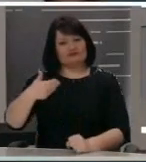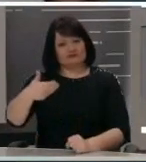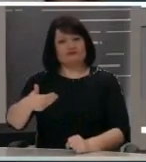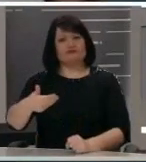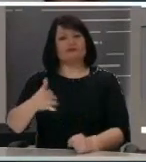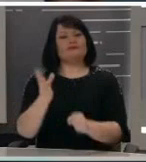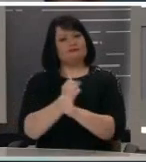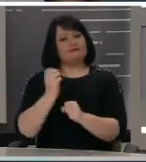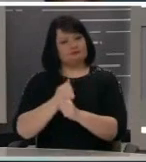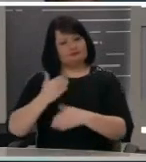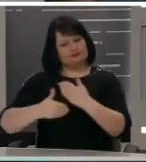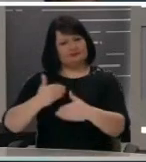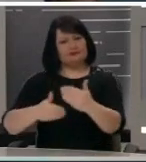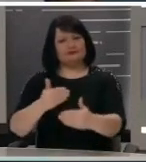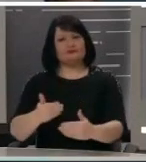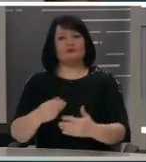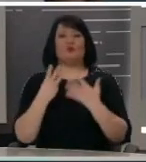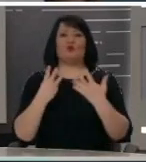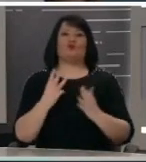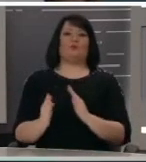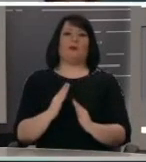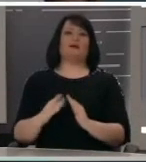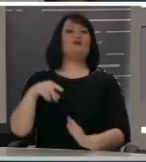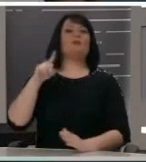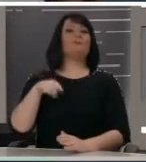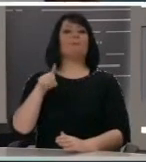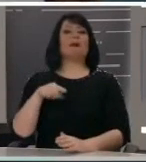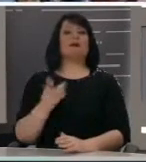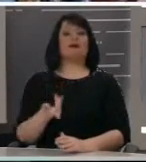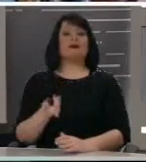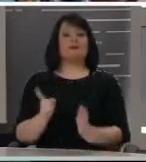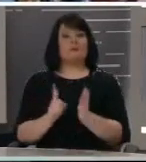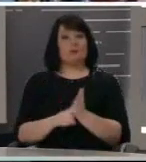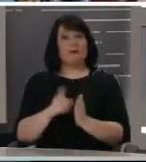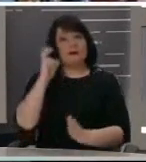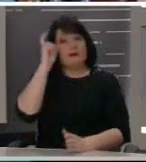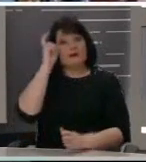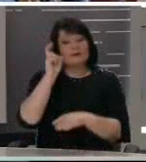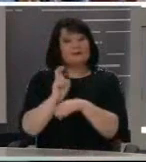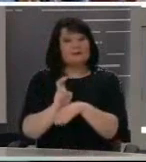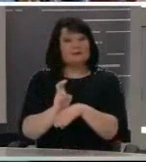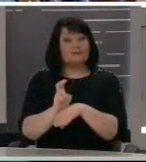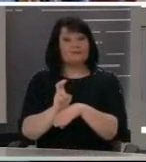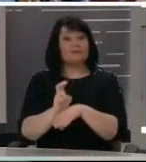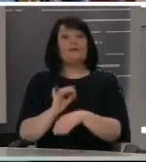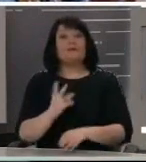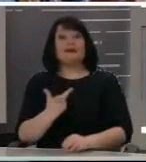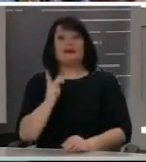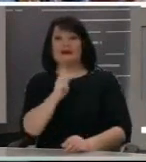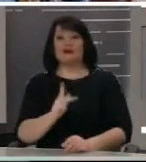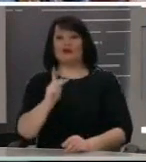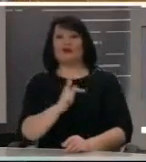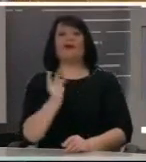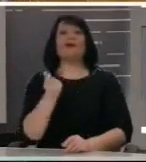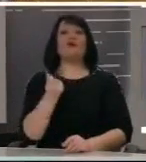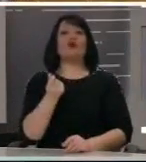έδαφος και η 8η Μαρτίου είναι μια μέρα που πρέπει να μας θυμίζει τα κοινωνικά,